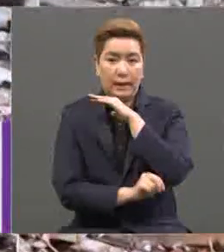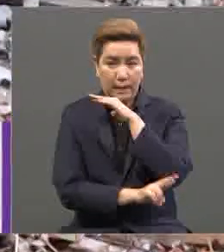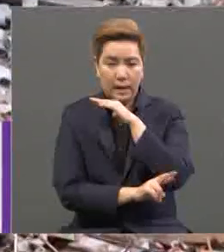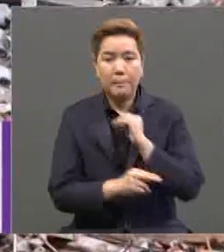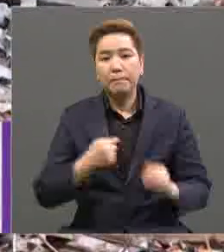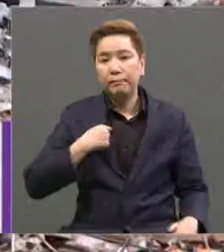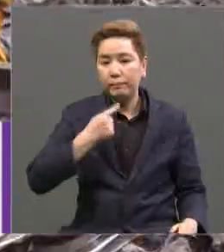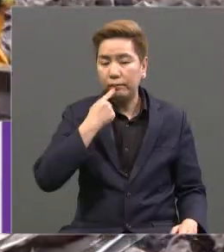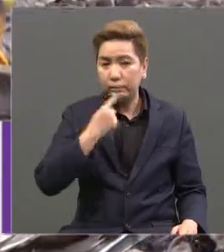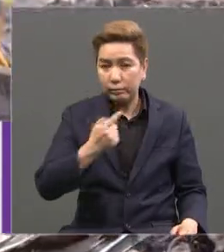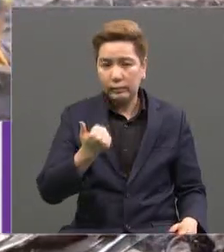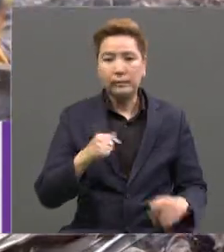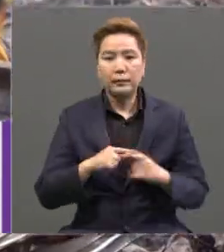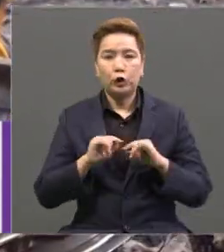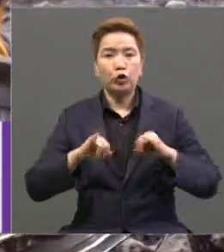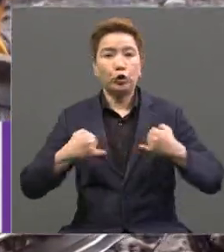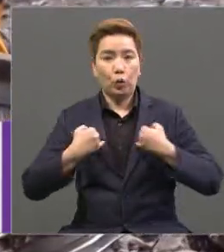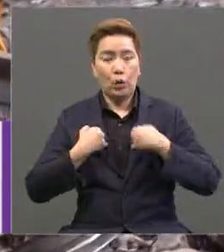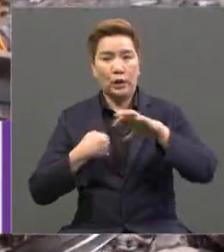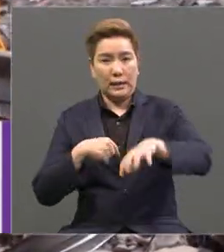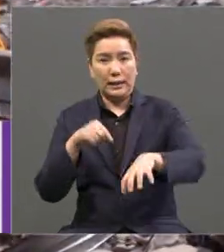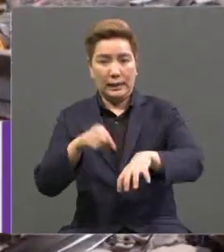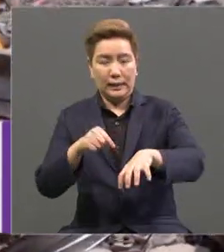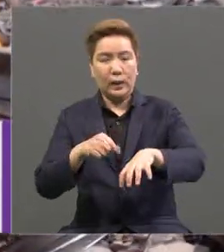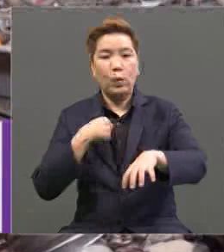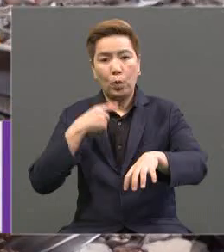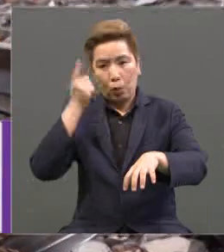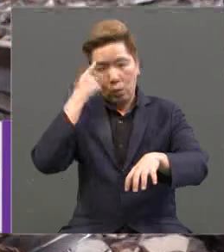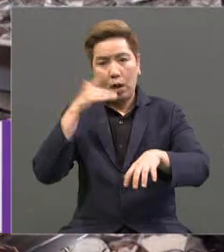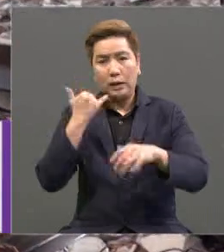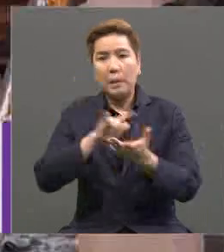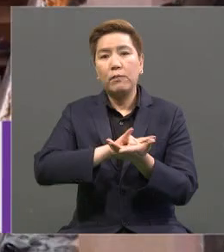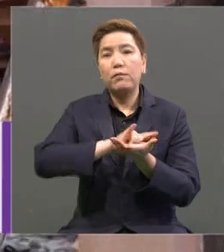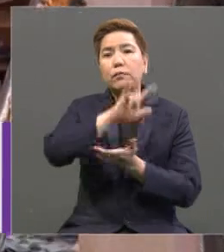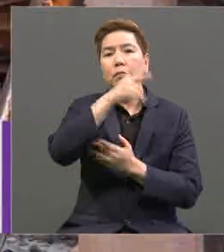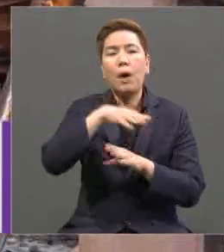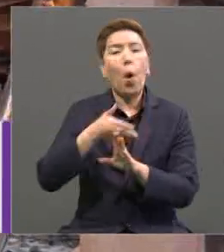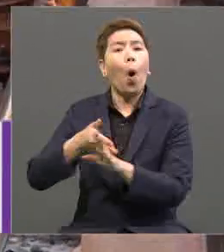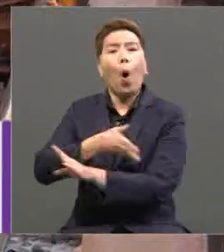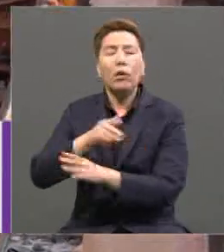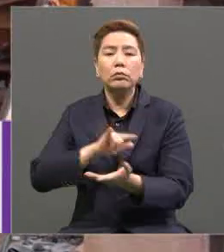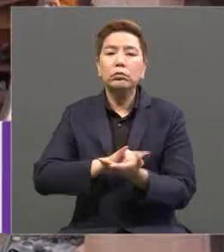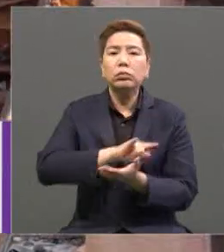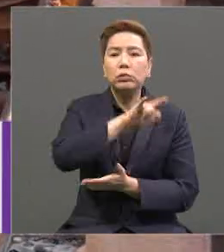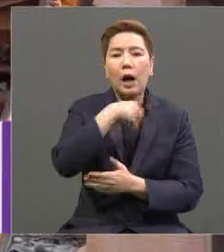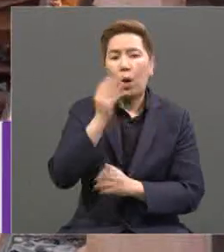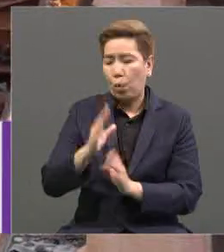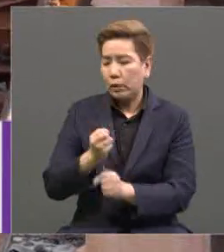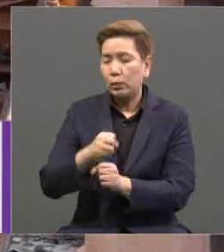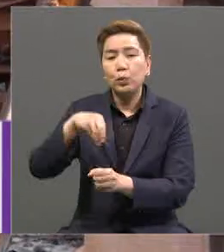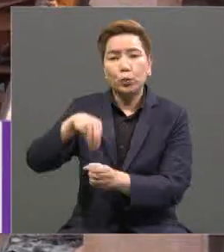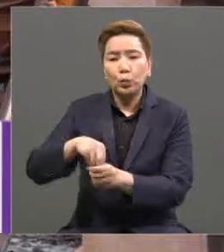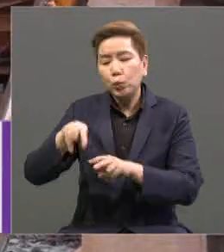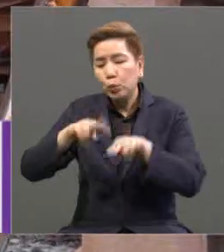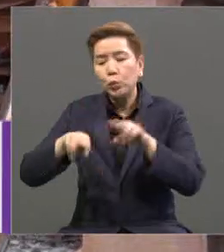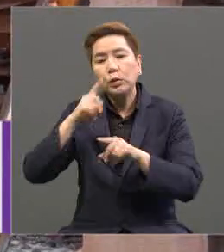ธิวาสก็บอกแบบนี้ว่าขณะนี้เจ้าของกิจการได้ออกนอกประเทศไปตั้งแต่ก่อนเกิดเหตุนะครับโดยให้ลูกน้องนั้น